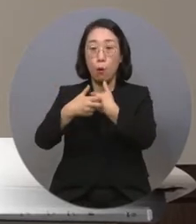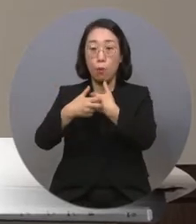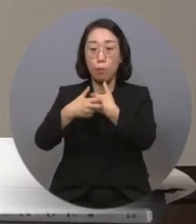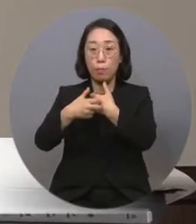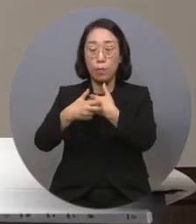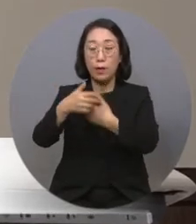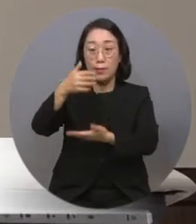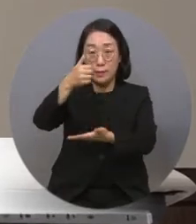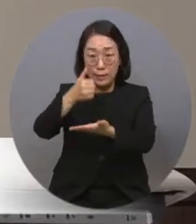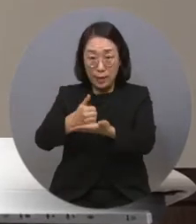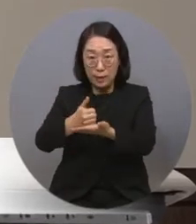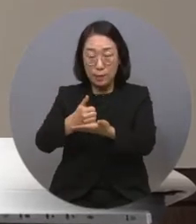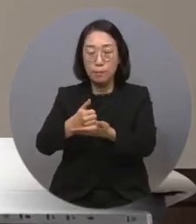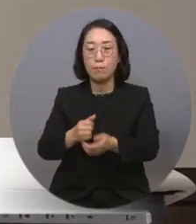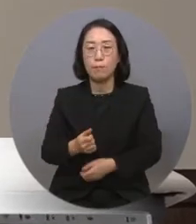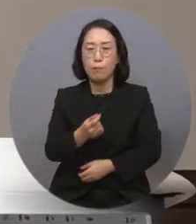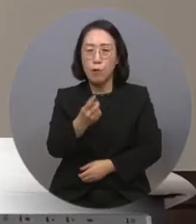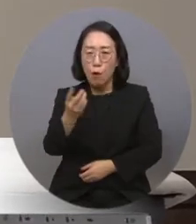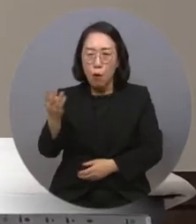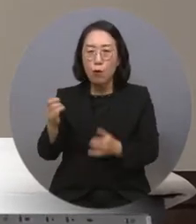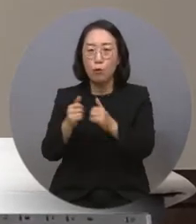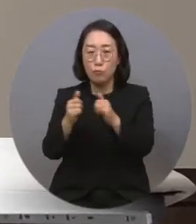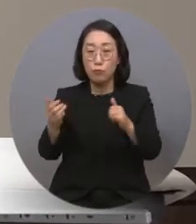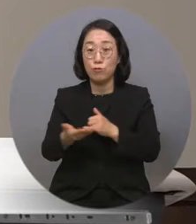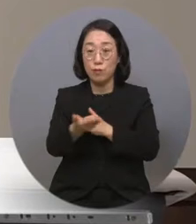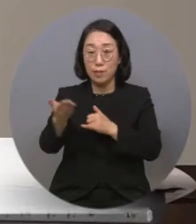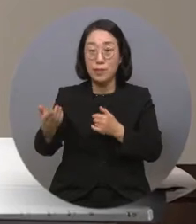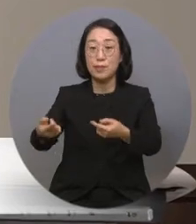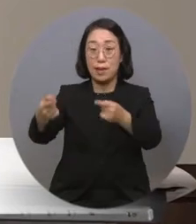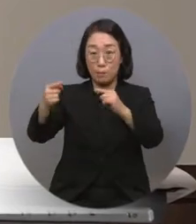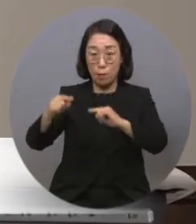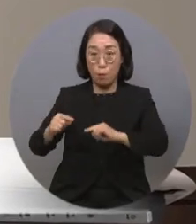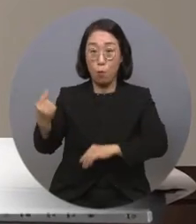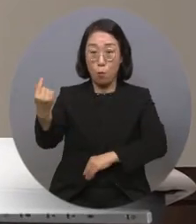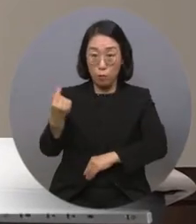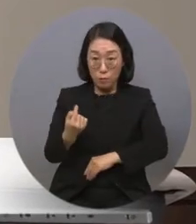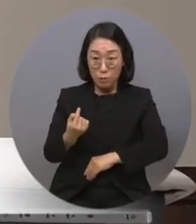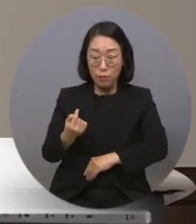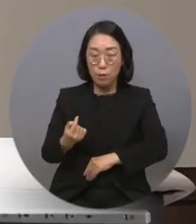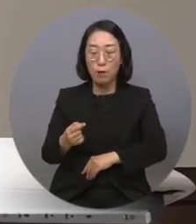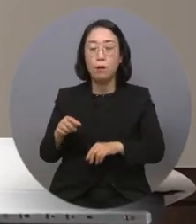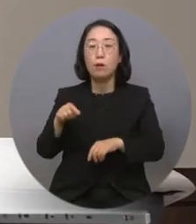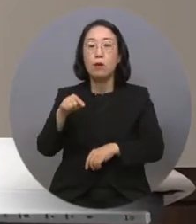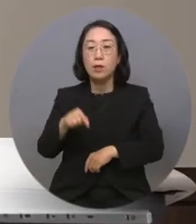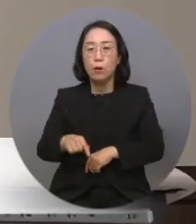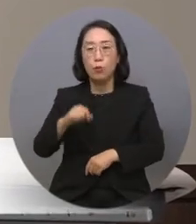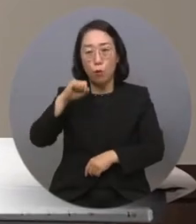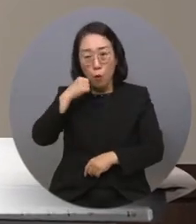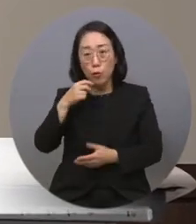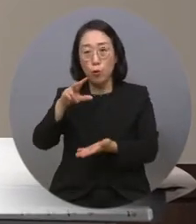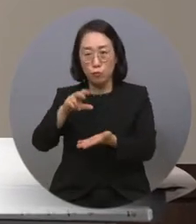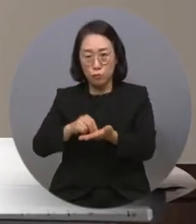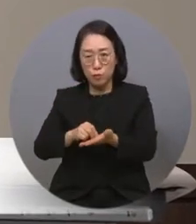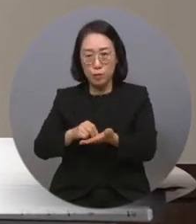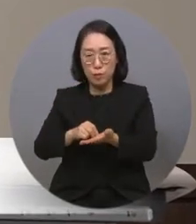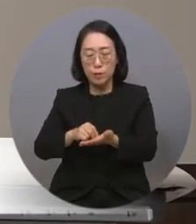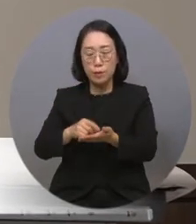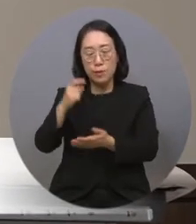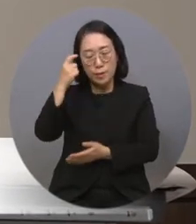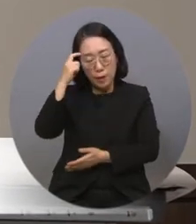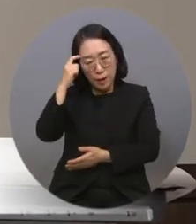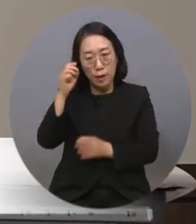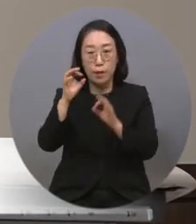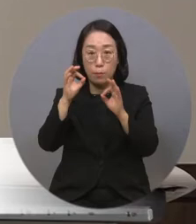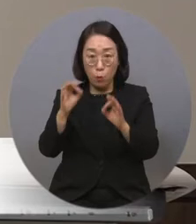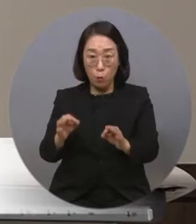병원장님 비롯해 부원장님 비롯해서 이제 관계자분들 오셨는데요. 이런 어려운 부분들을 좀 인식을 해서